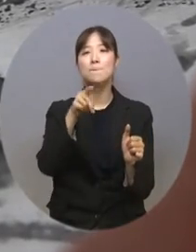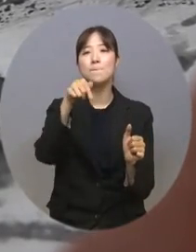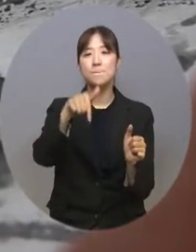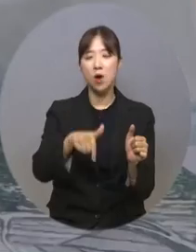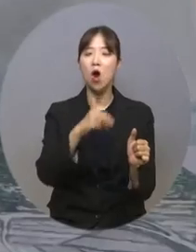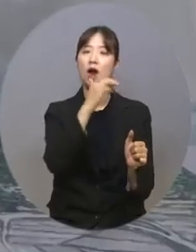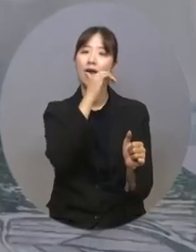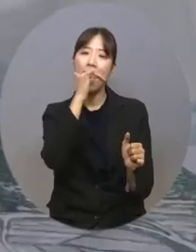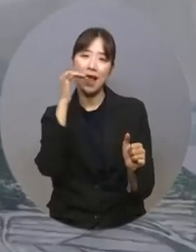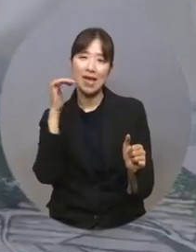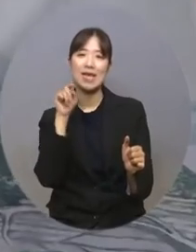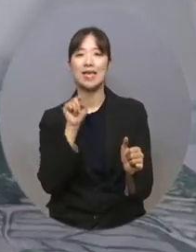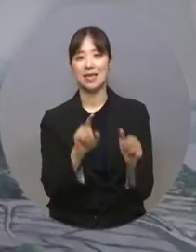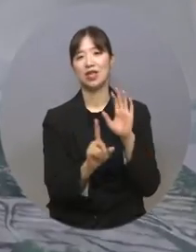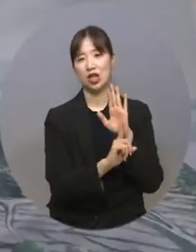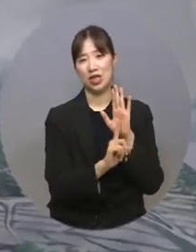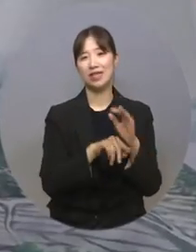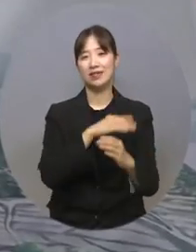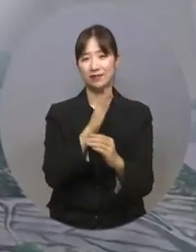향기전이 열리고 있습니다.